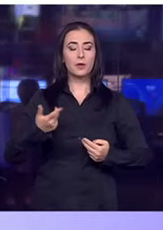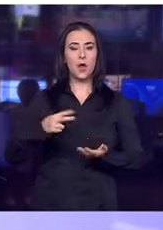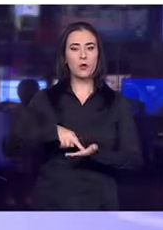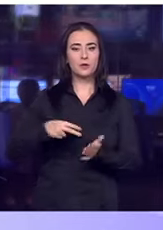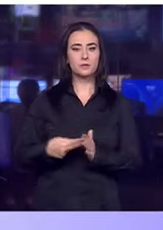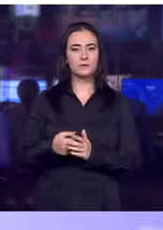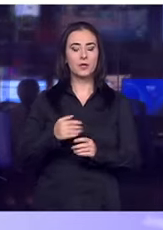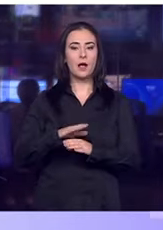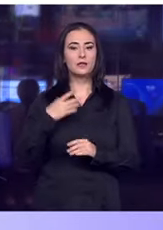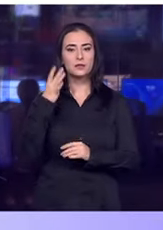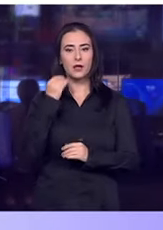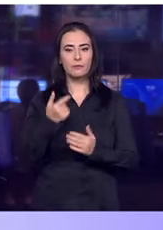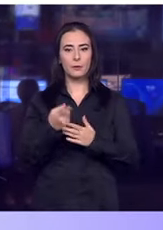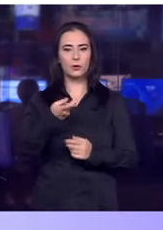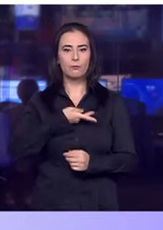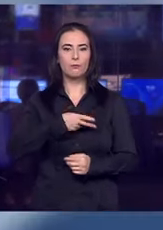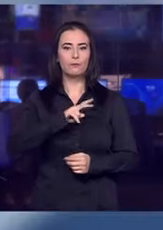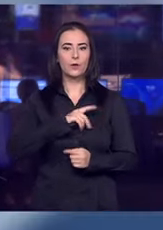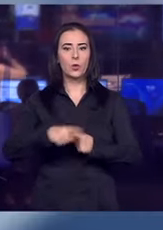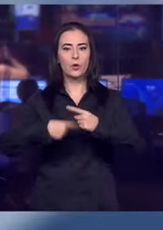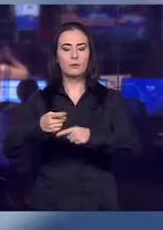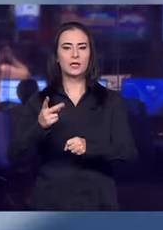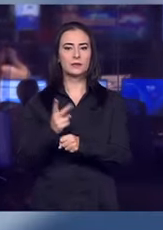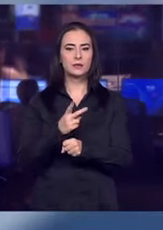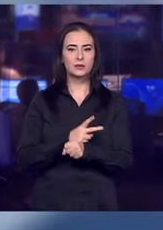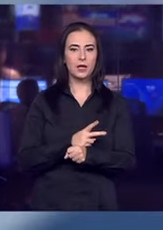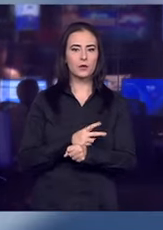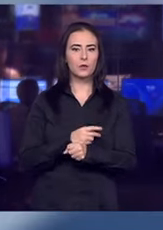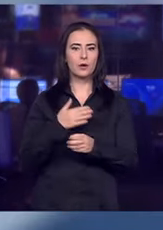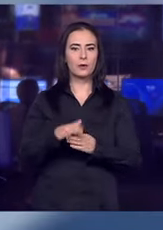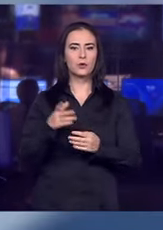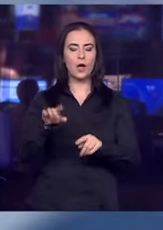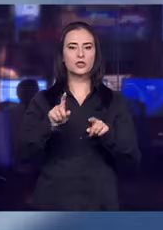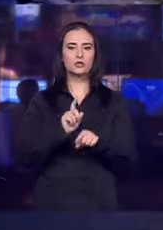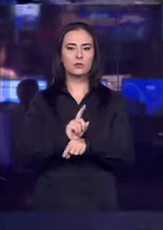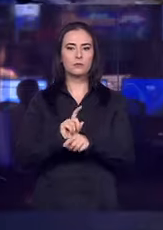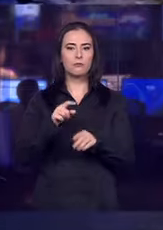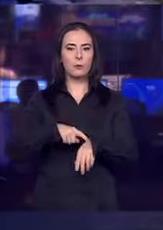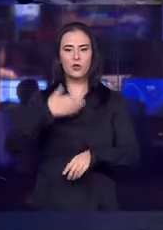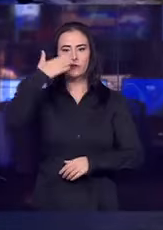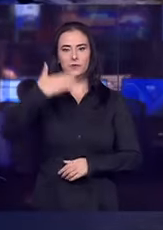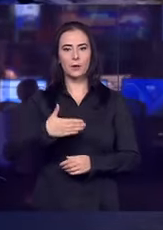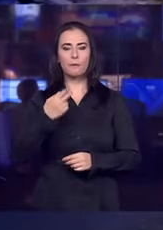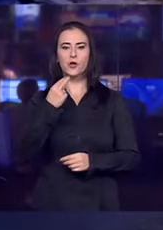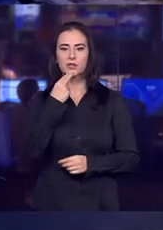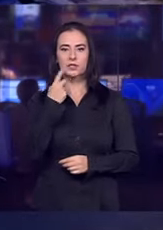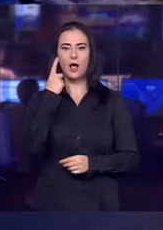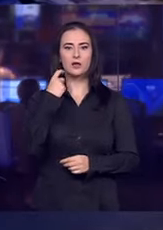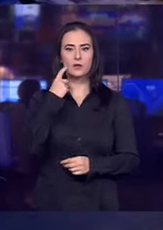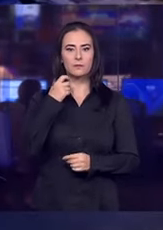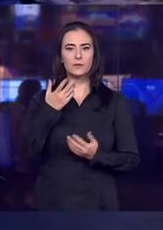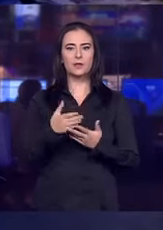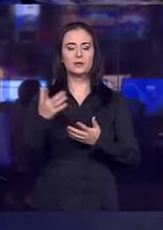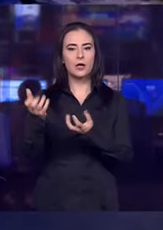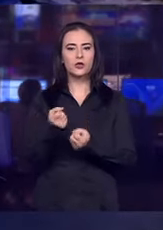organiza. În ceea ce o privește pe Miruna Pascu, ne amintim, aceasta a fost trimisă în judecată pentru că a încercat să